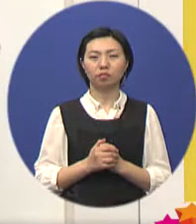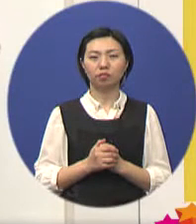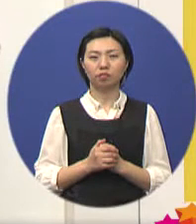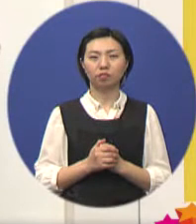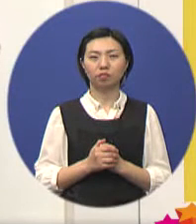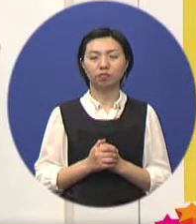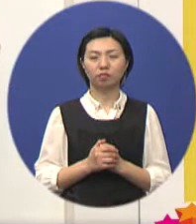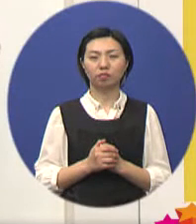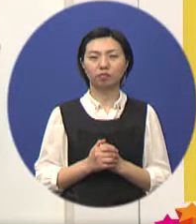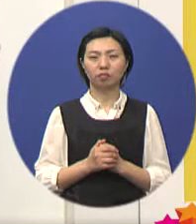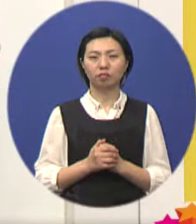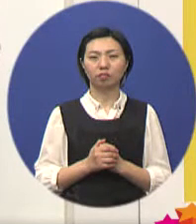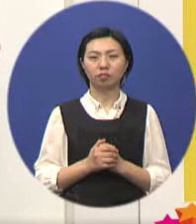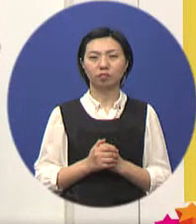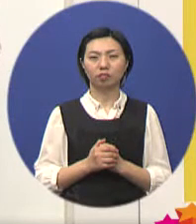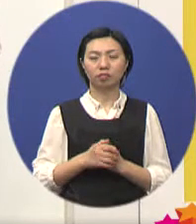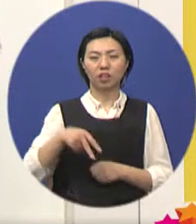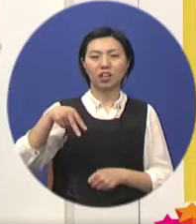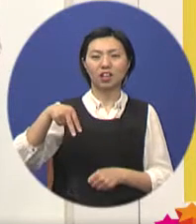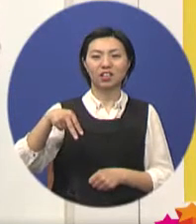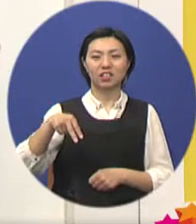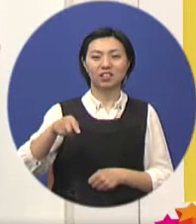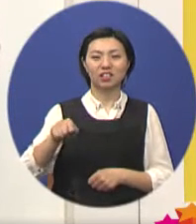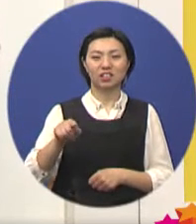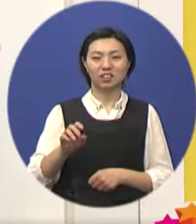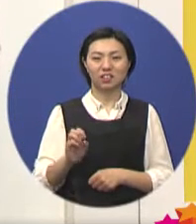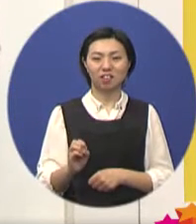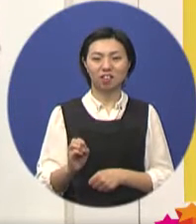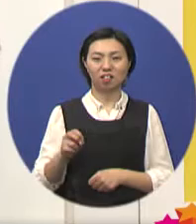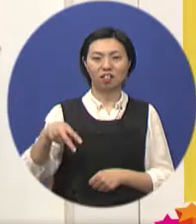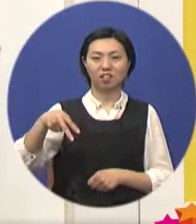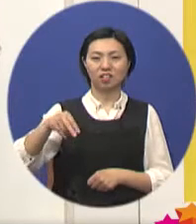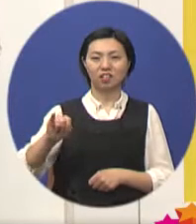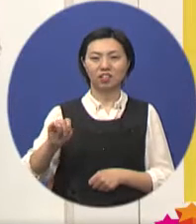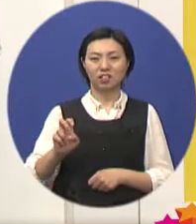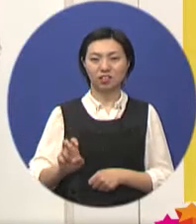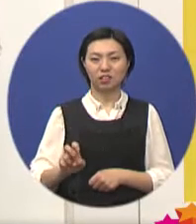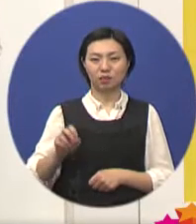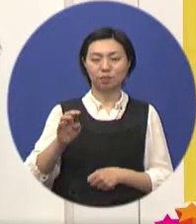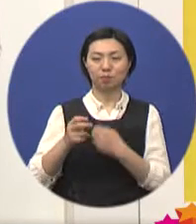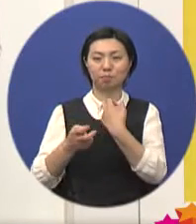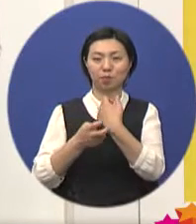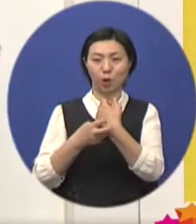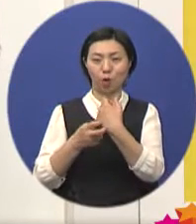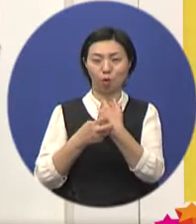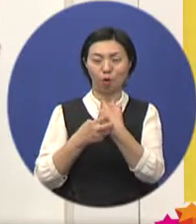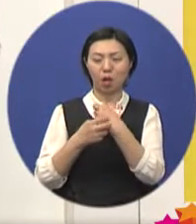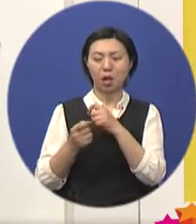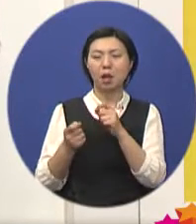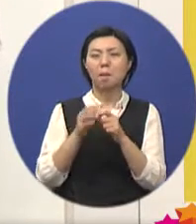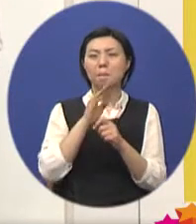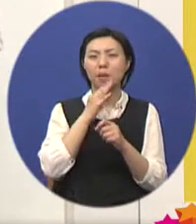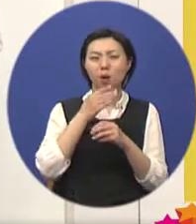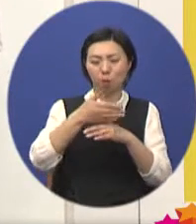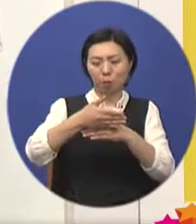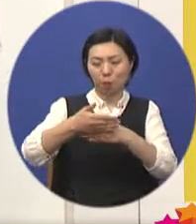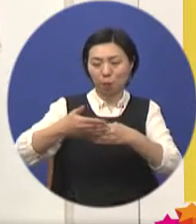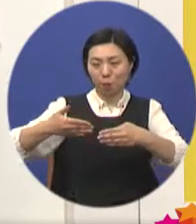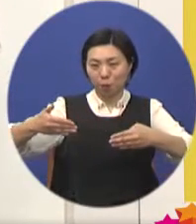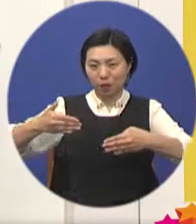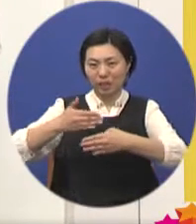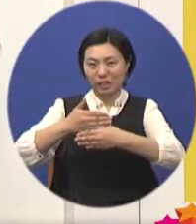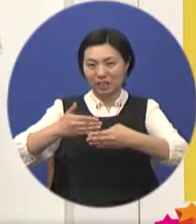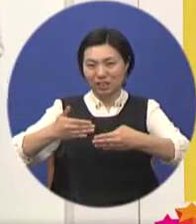저 성심병원요. 네네. 예, 성심병원에 바로 경계선이에요. 아, 그 길동 위에. 쪽에